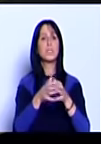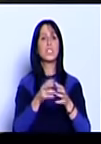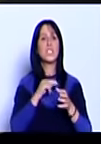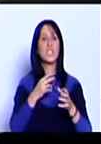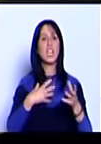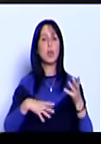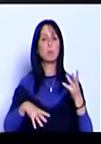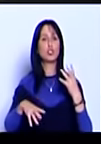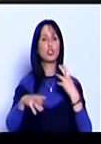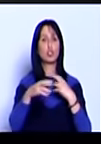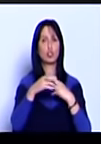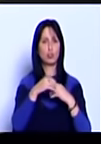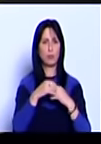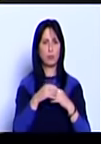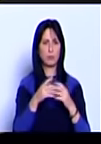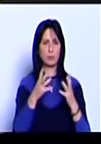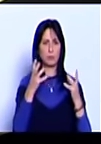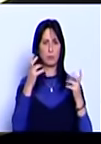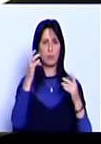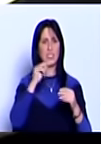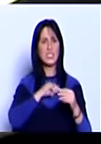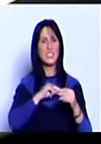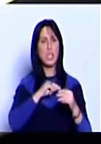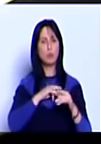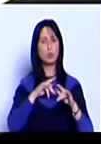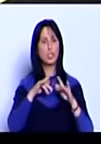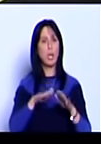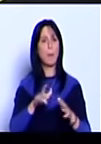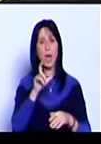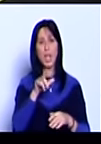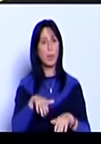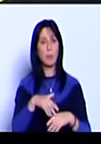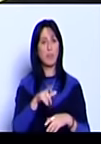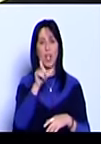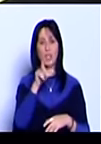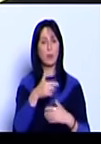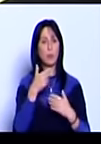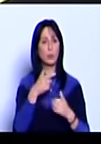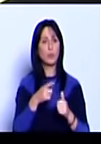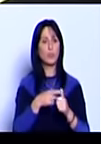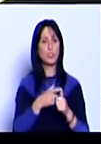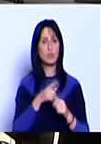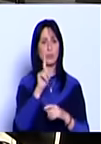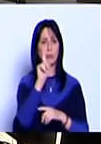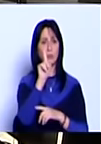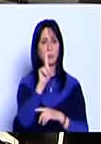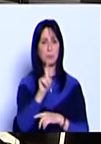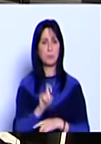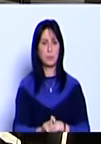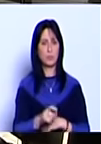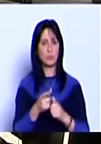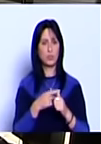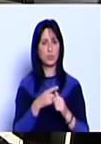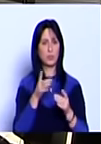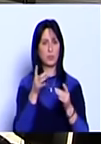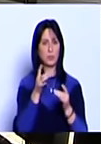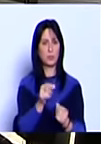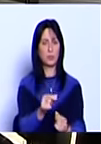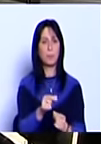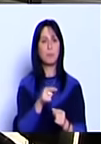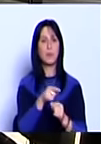თანამშრომლობის თავისი ადგილი სამუშაო და საქმე არ აქვს ის ბუნებრივია დაკრინებას იწყებს თუნდაც იმიტომ რომ